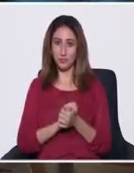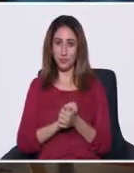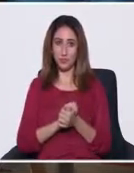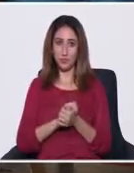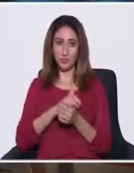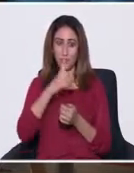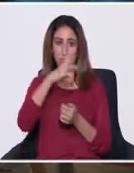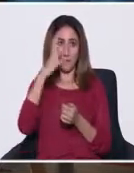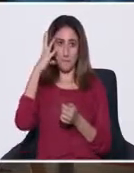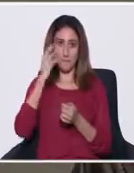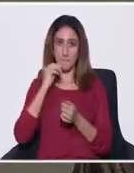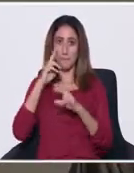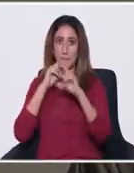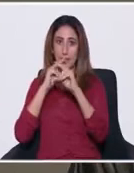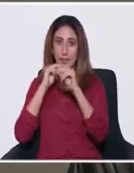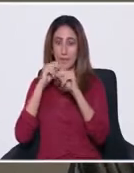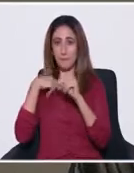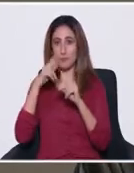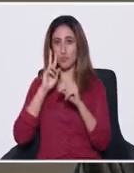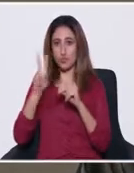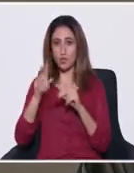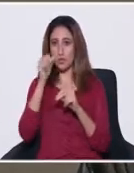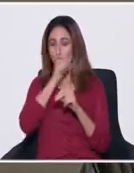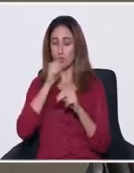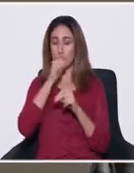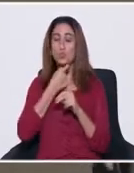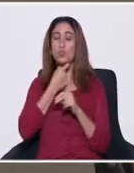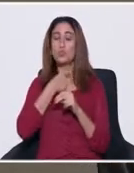كنت اتكلمت مع مادي في ان انا شايف انه عبد الرحمن كصوت